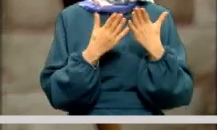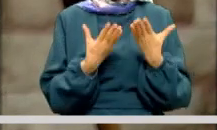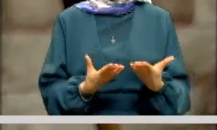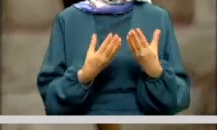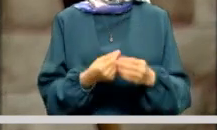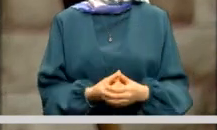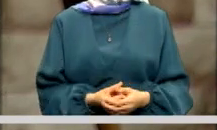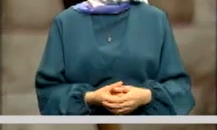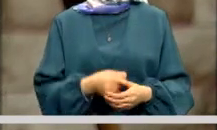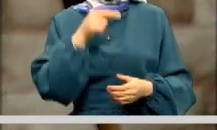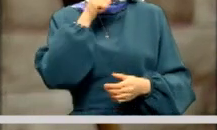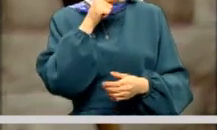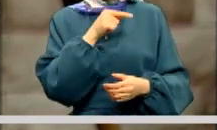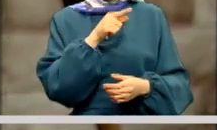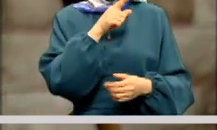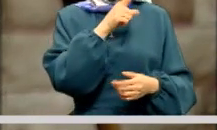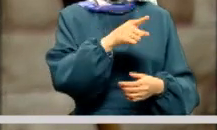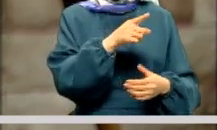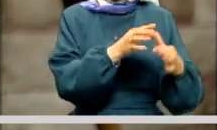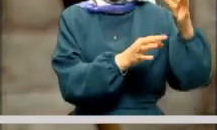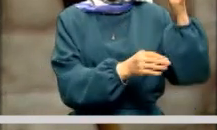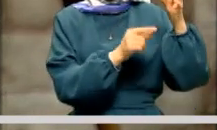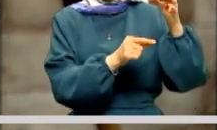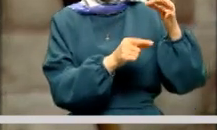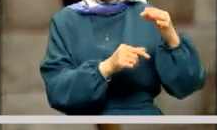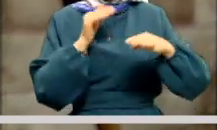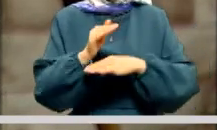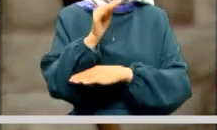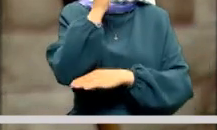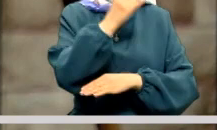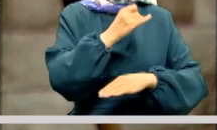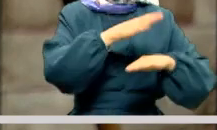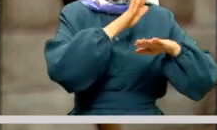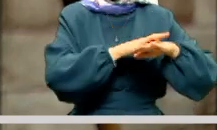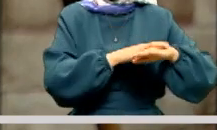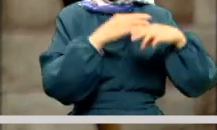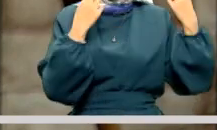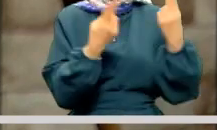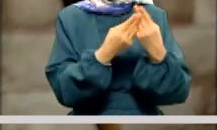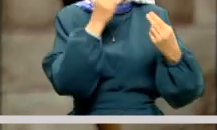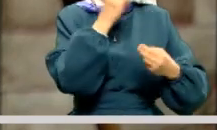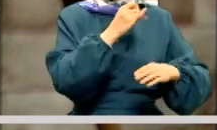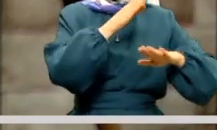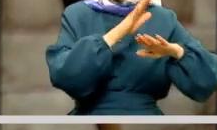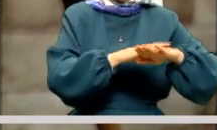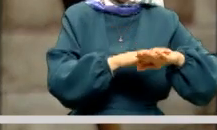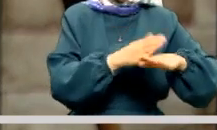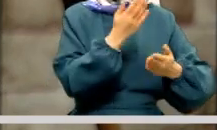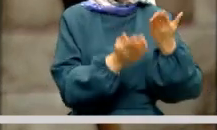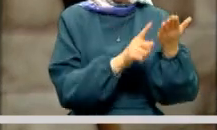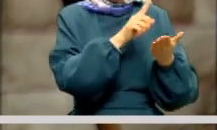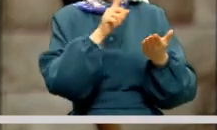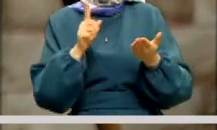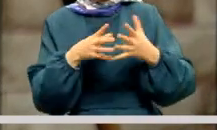ama onu hayatını karartacak dünyasını yaşanmaz hale getirecek ahiretini